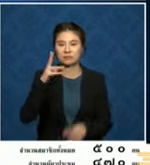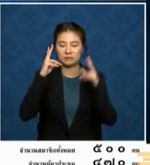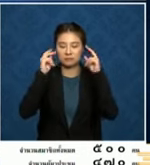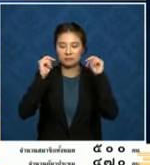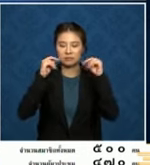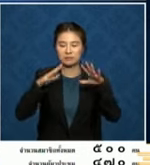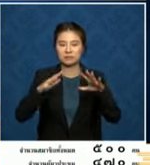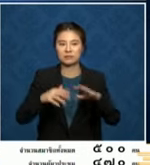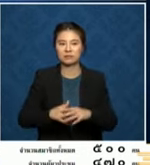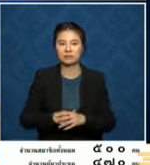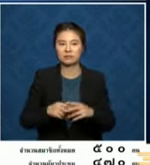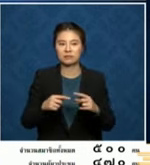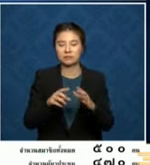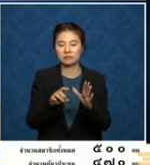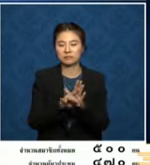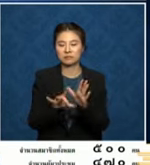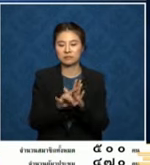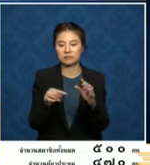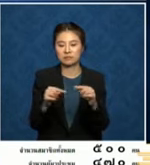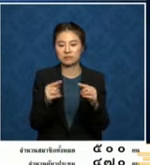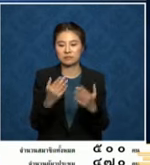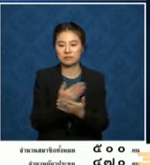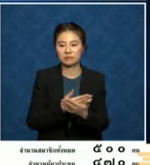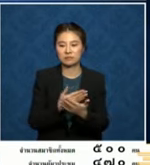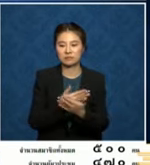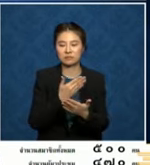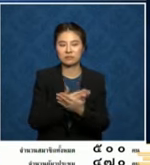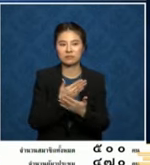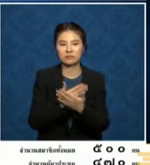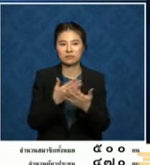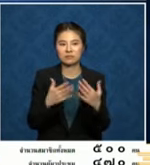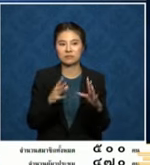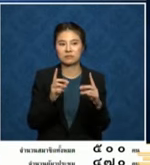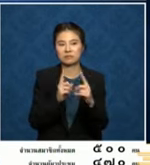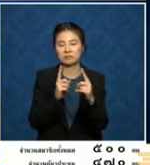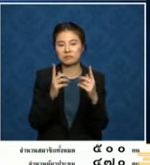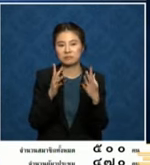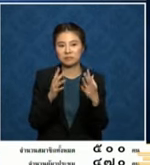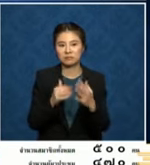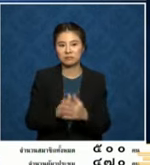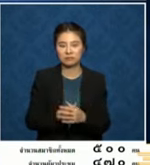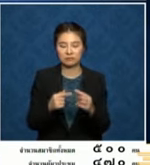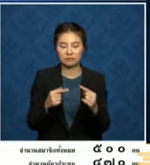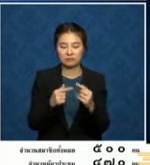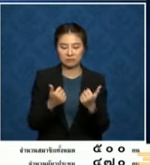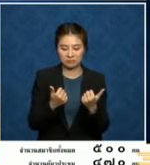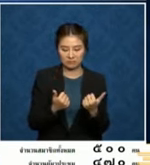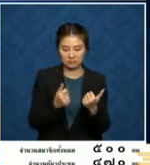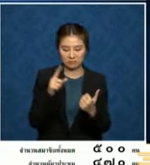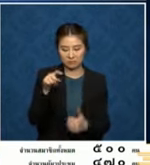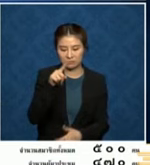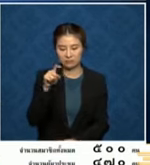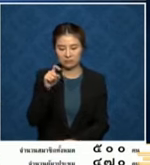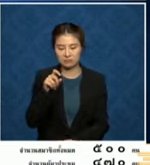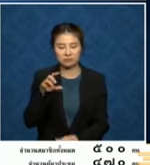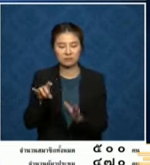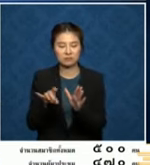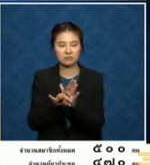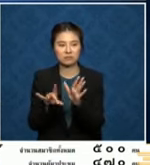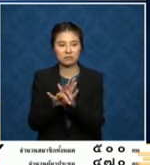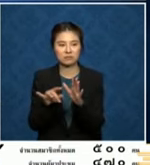ครั้งและจนสุดท้ายพิจารณางบประมาณเสร็จก็ยังไม่พบผมไปตั้งข้อสังเกตรายการสุดท้ายอยู่ตั